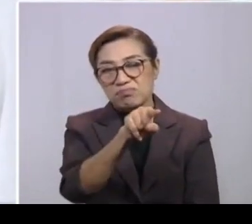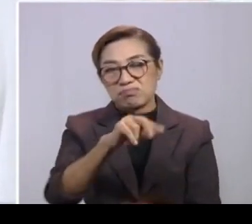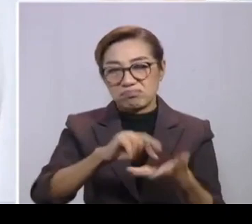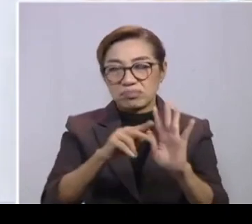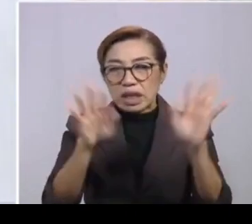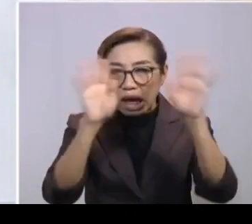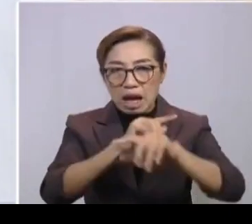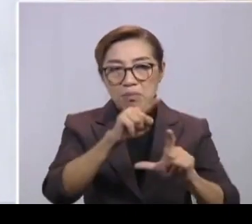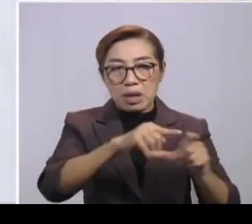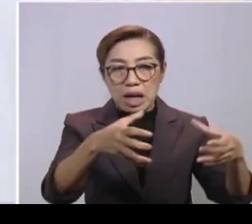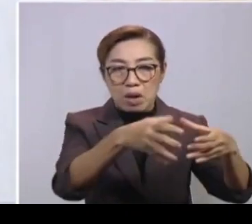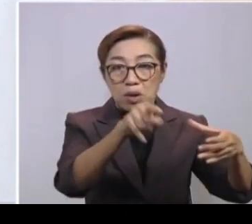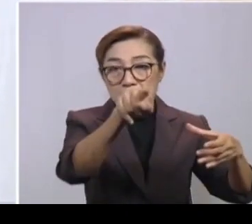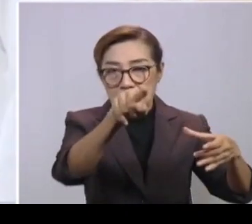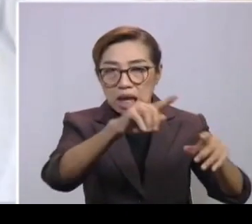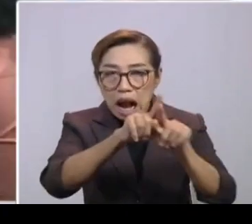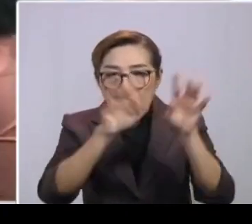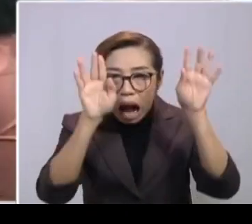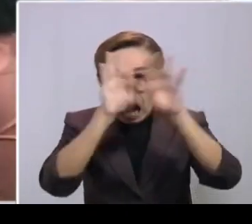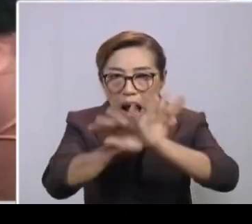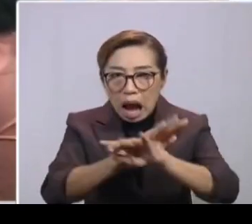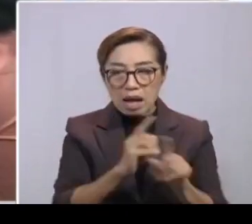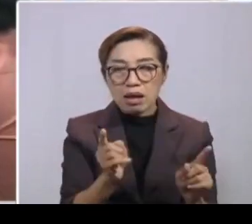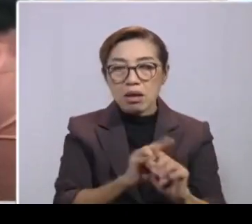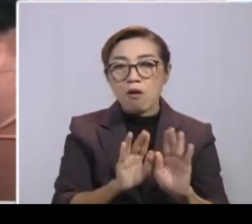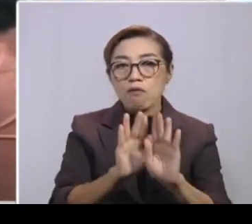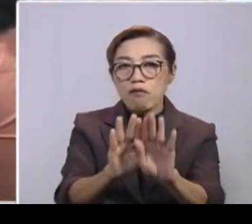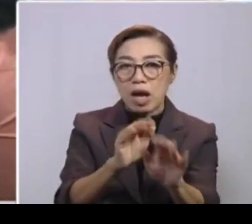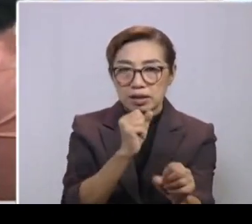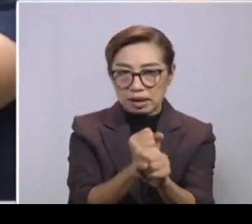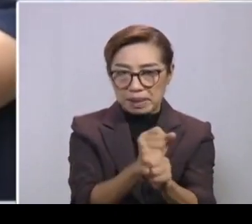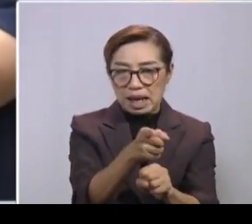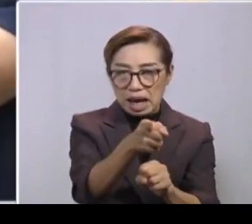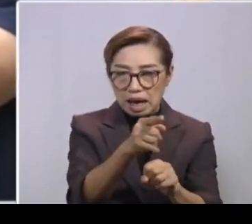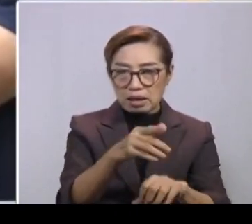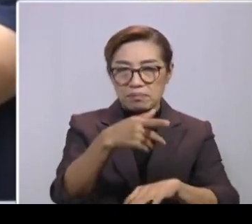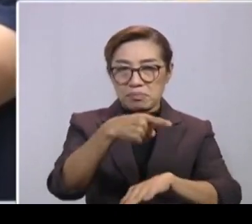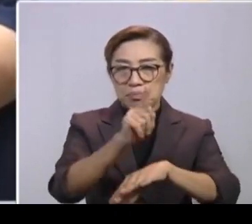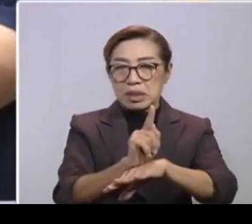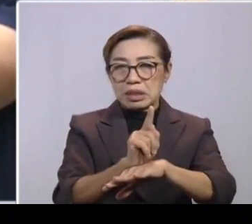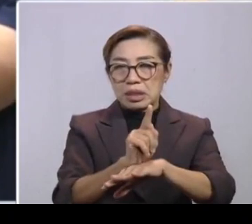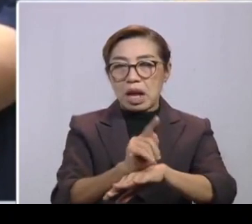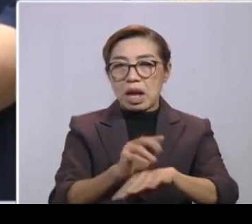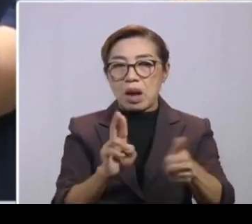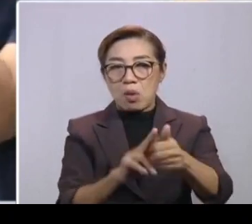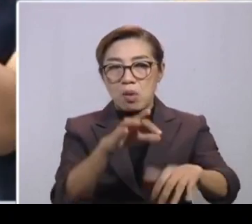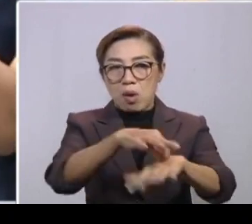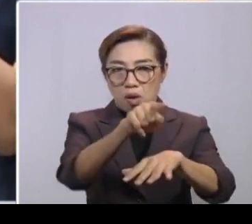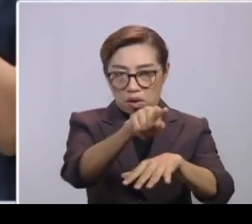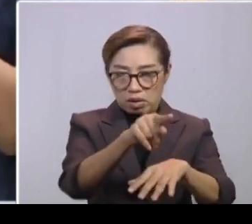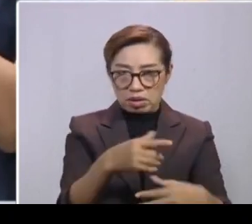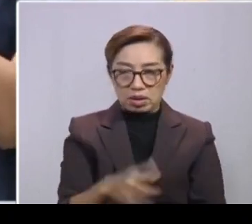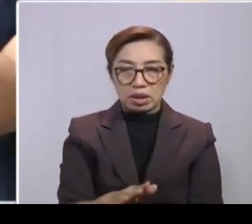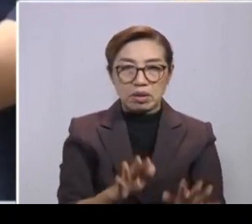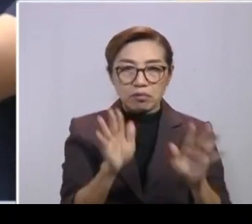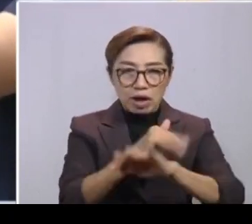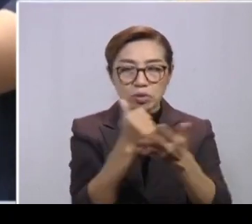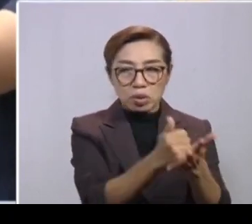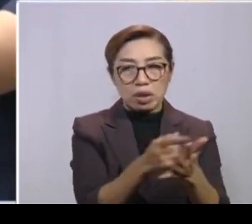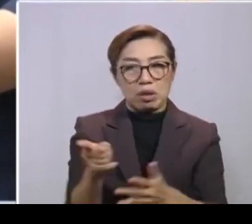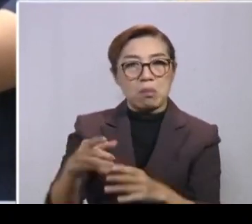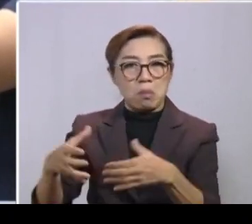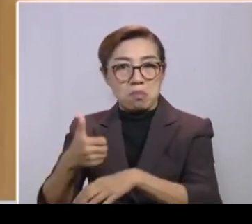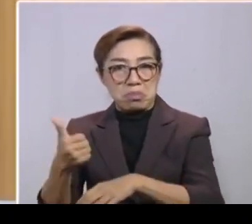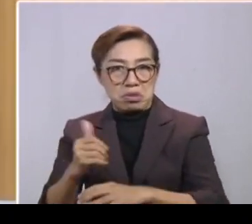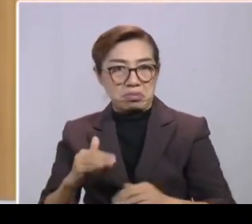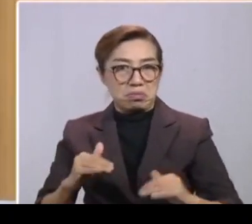พรรคก้าวไกลหมออ๋องบอกว่าแบบนี้จะไม่เป็นธรรมกับพรรคอื่นที่มีผู้นำมีศักดิ์ศรีได้ไปฟังหมอก็หน่อย